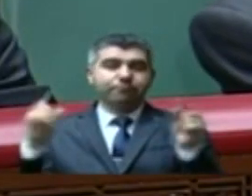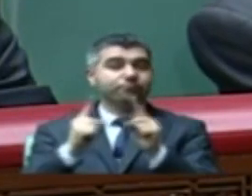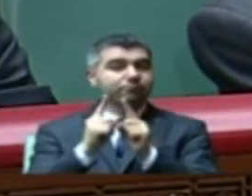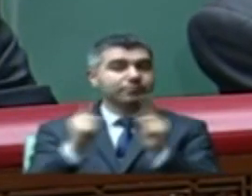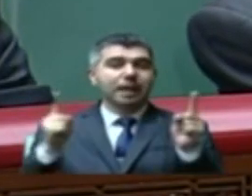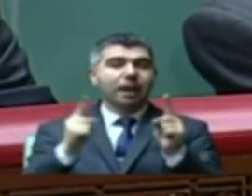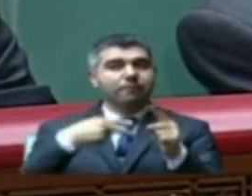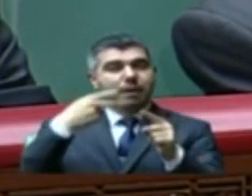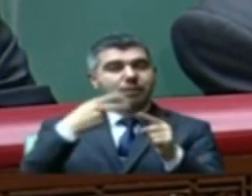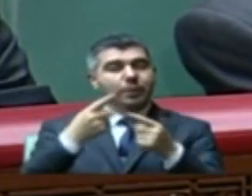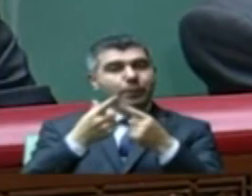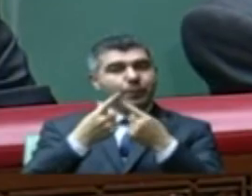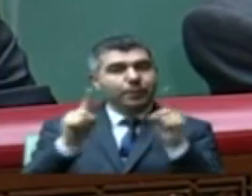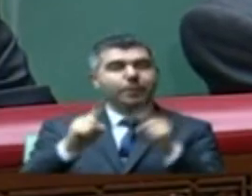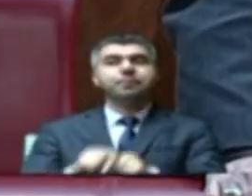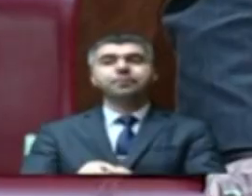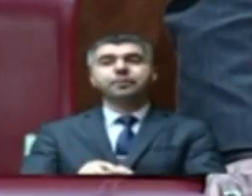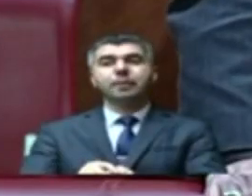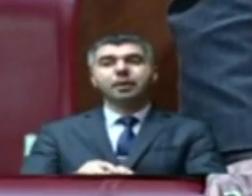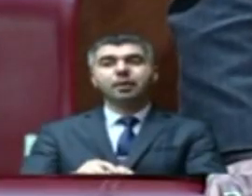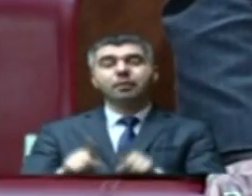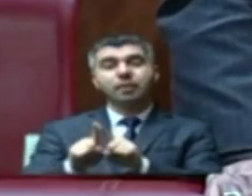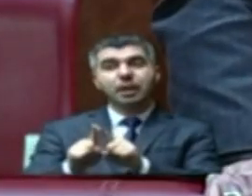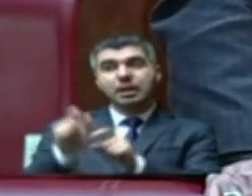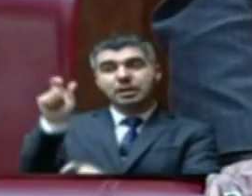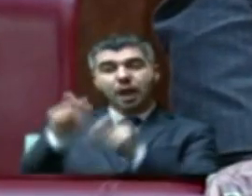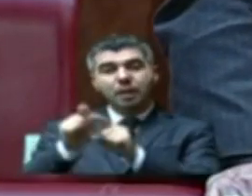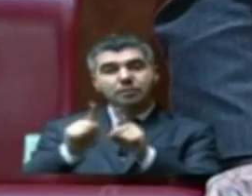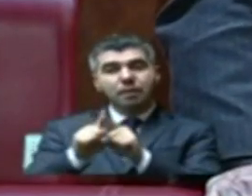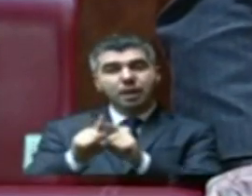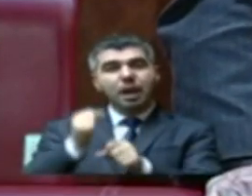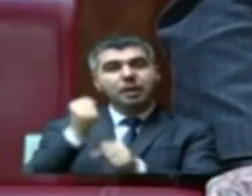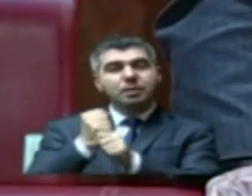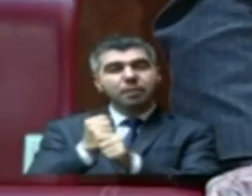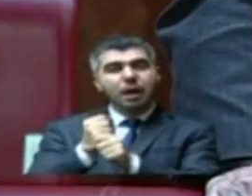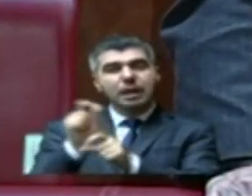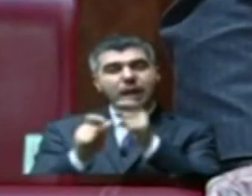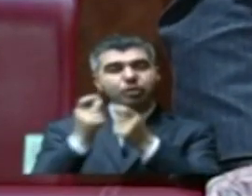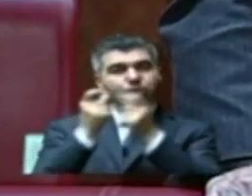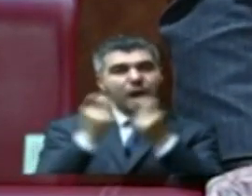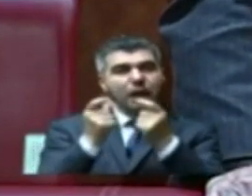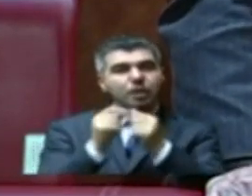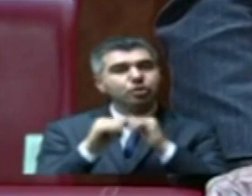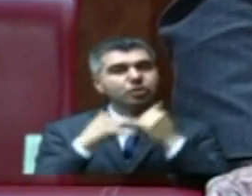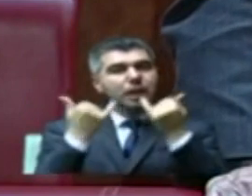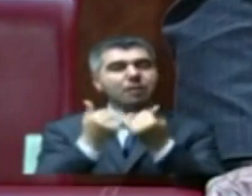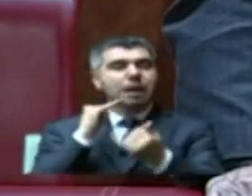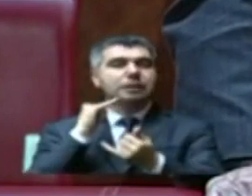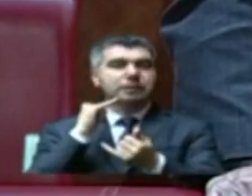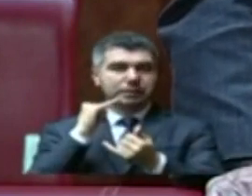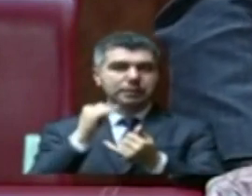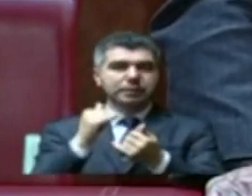مزيد من تدقيق المطالب ديال المهنيين. أكد لك سيد المستشار أنني أجتمع معهم بطريقه رسميه